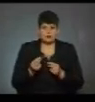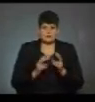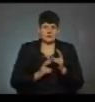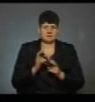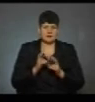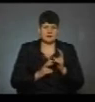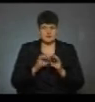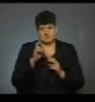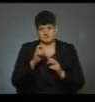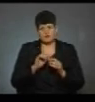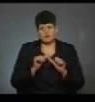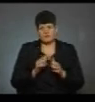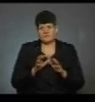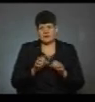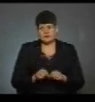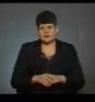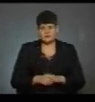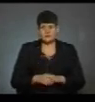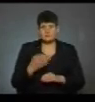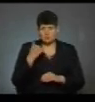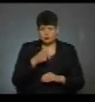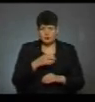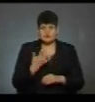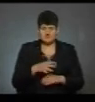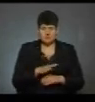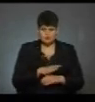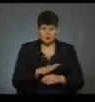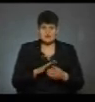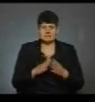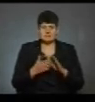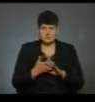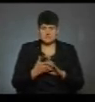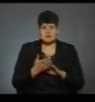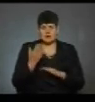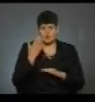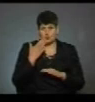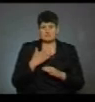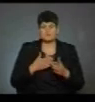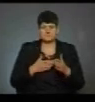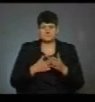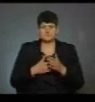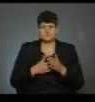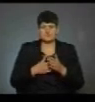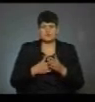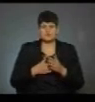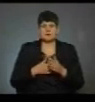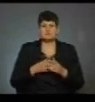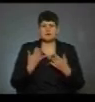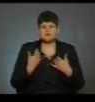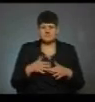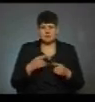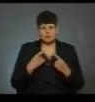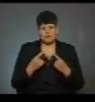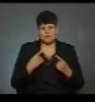підприємства комунальної форми власності. В минулому році вже була ситуація, коли граничні тарифи уряд встановлював. Ми вже обговорювали.